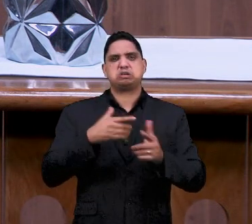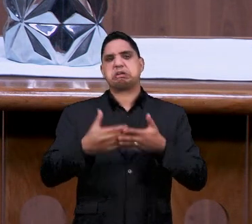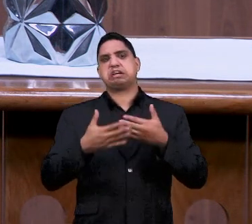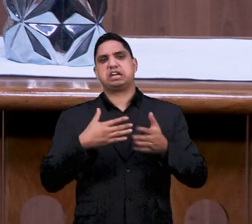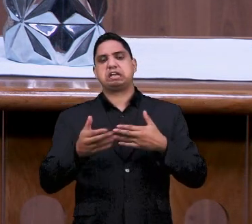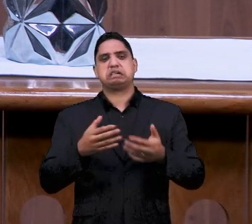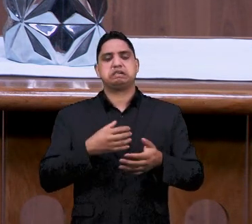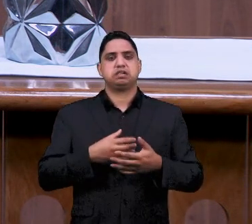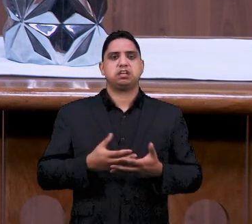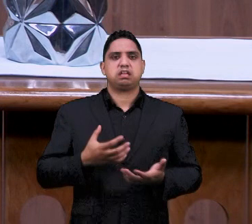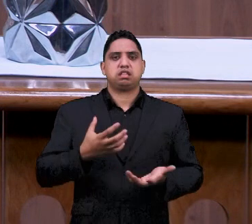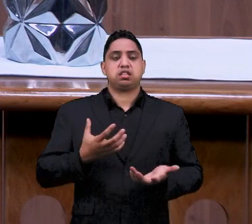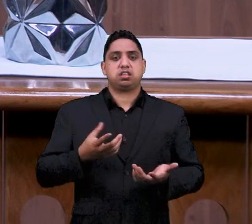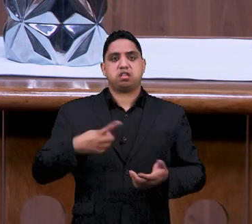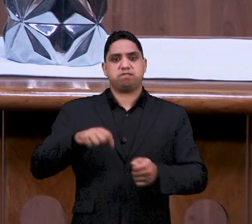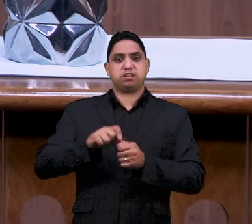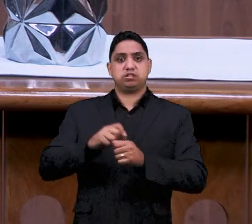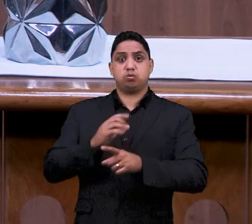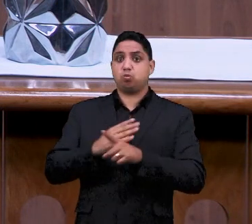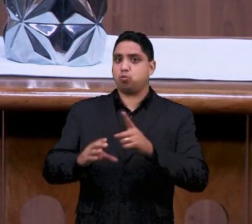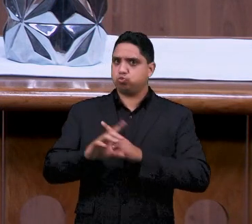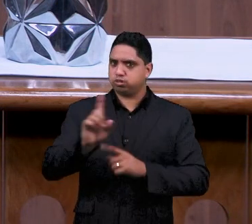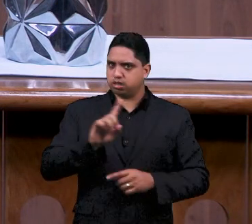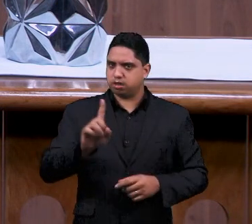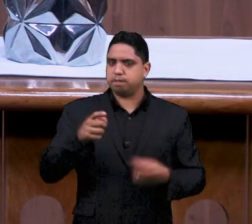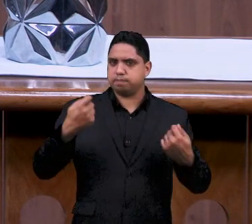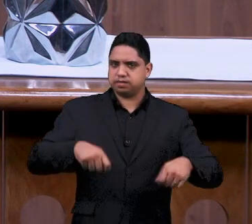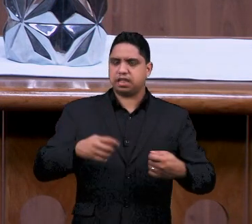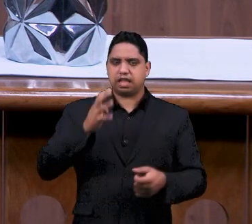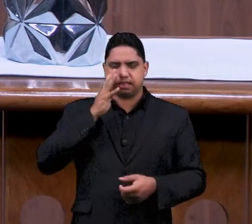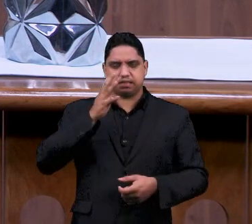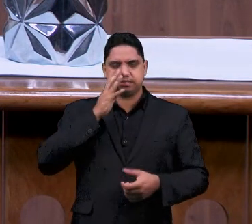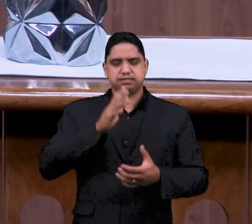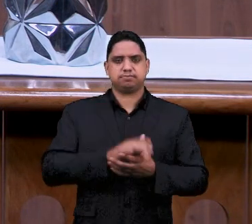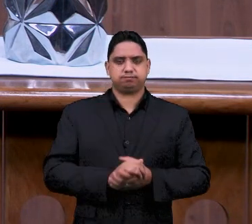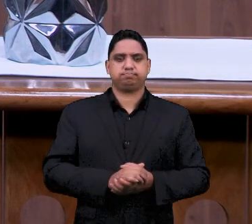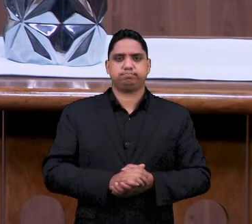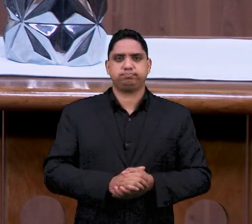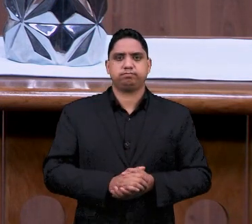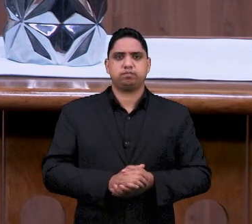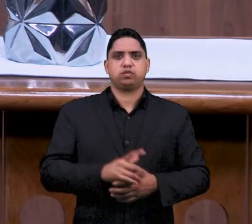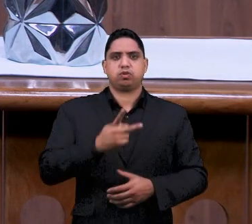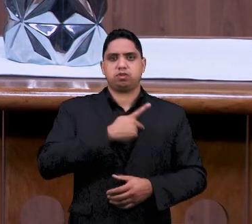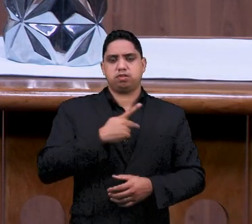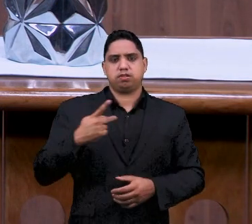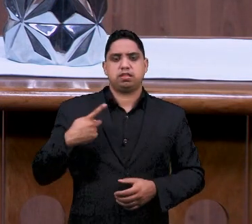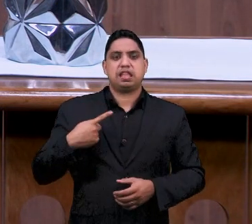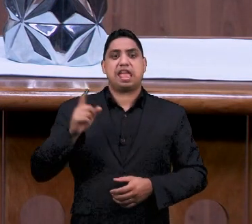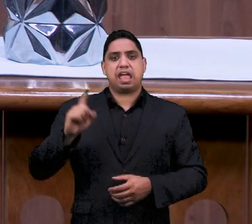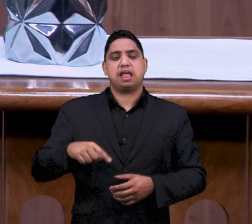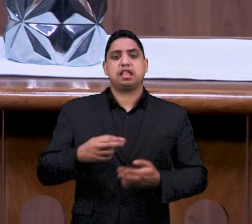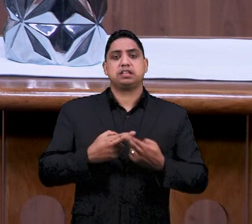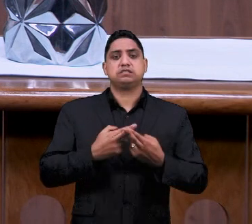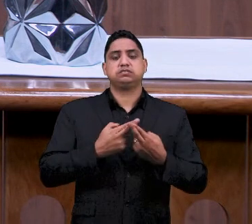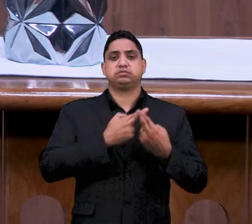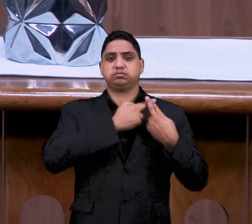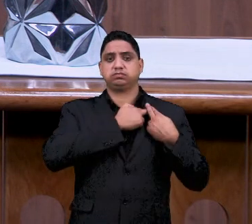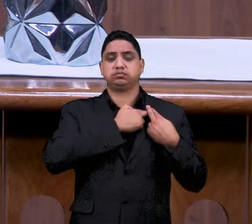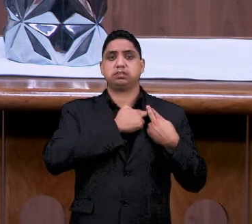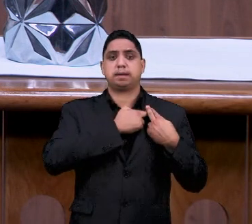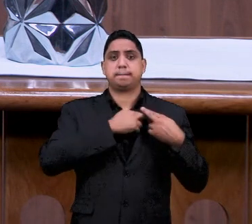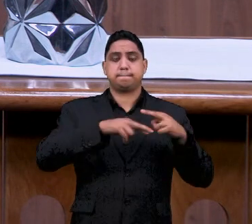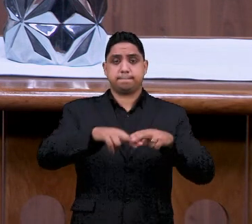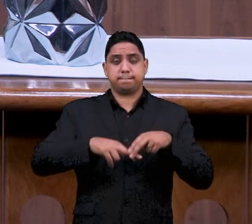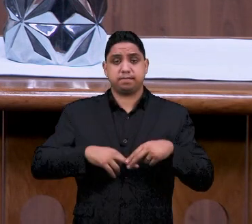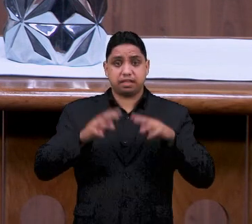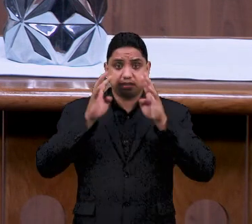va faire le culte, non. Nous devons être attentifs aux soins. Le pasteur est responsable. Et par l'attention,